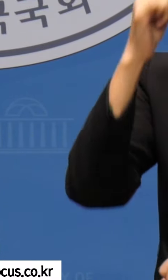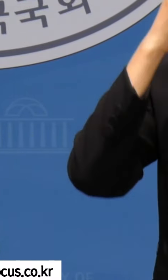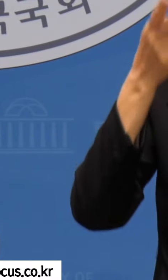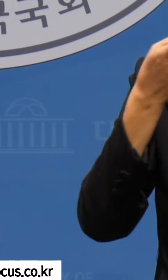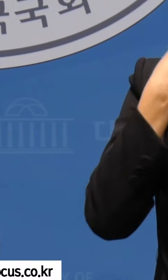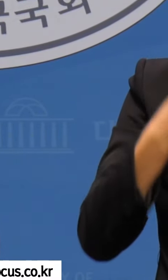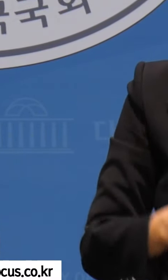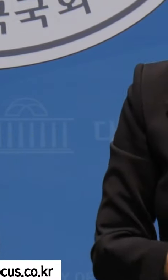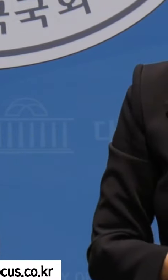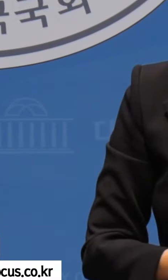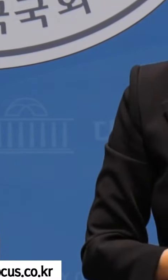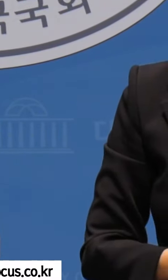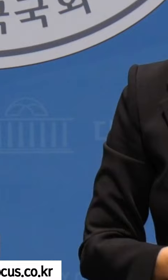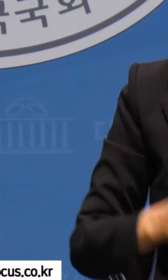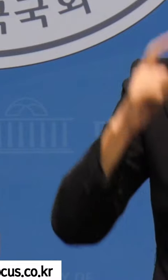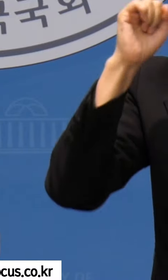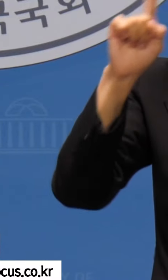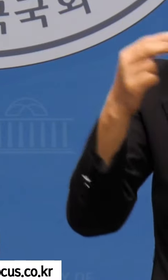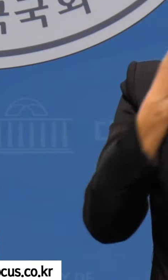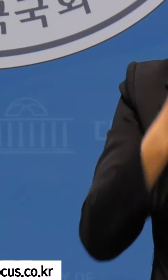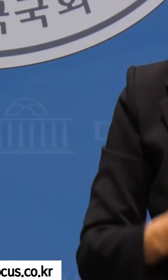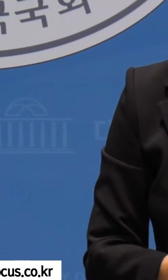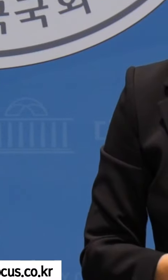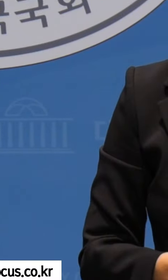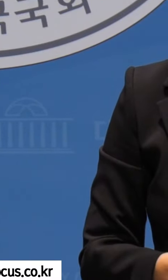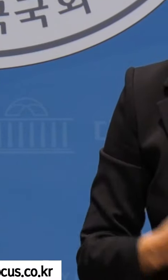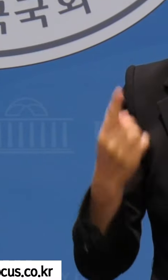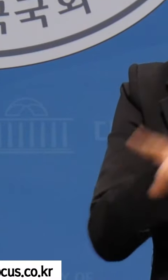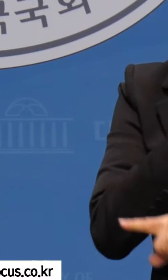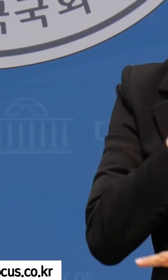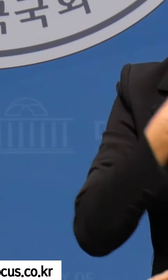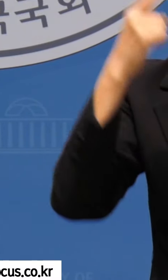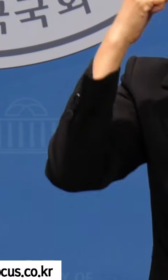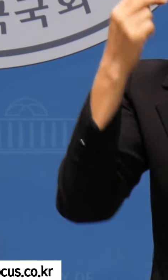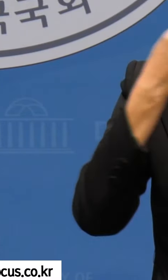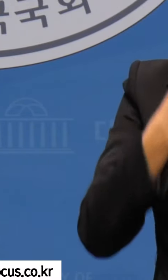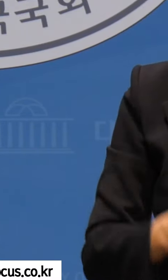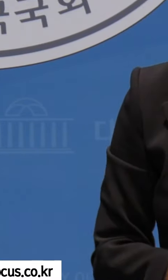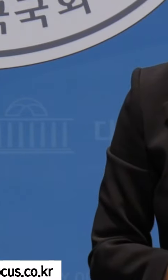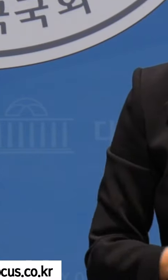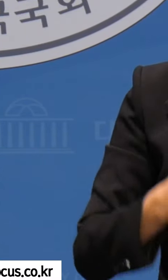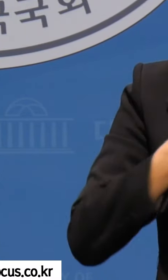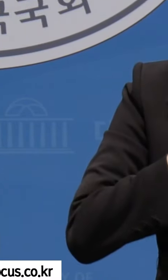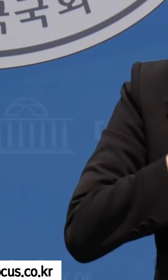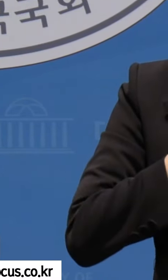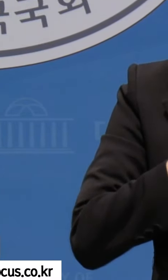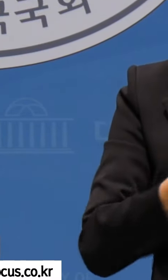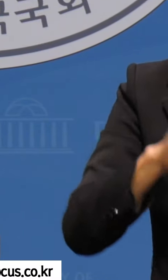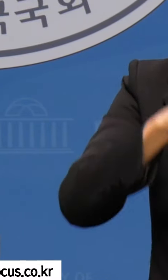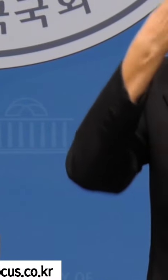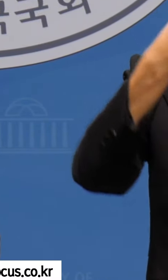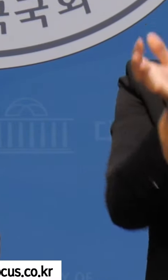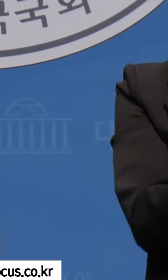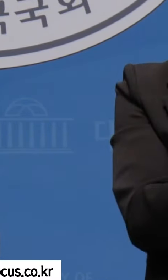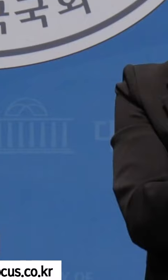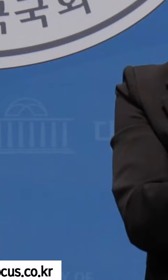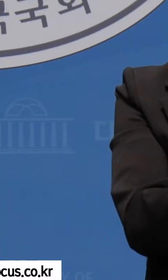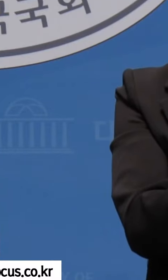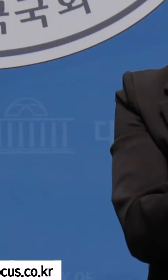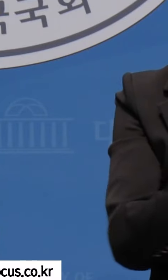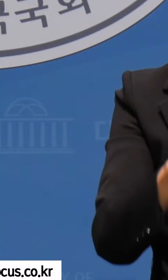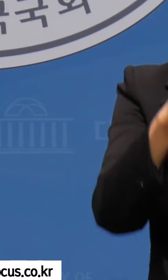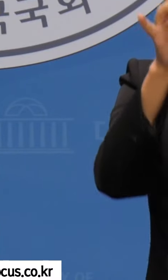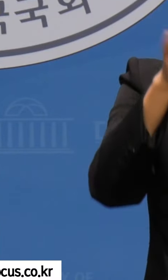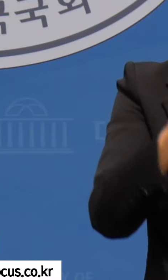보이지 않습니다 제가 개혁 신당을 선택한 이유는 분명합니다 지금